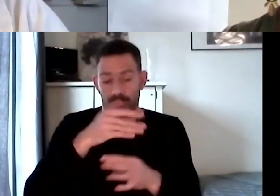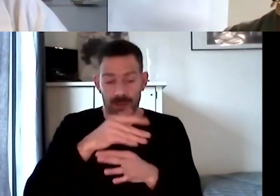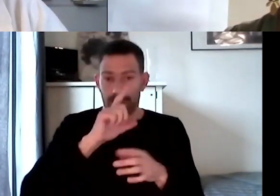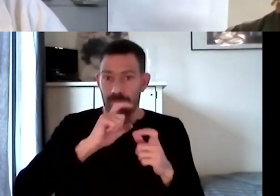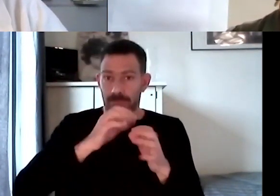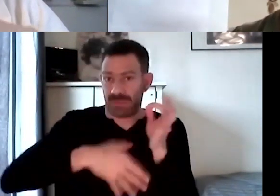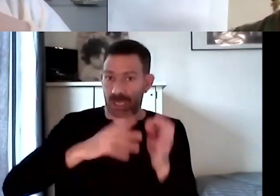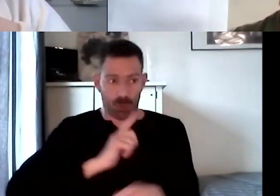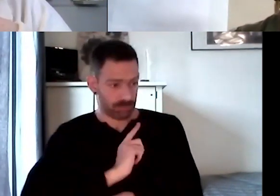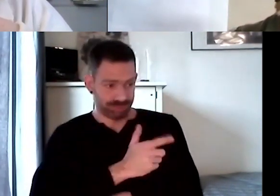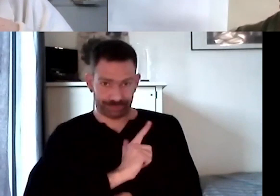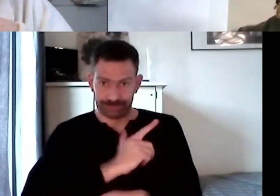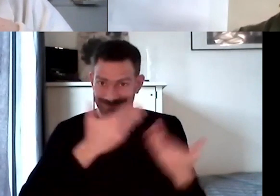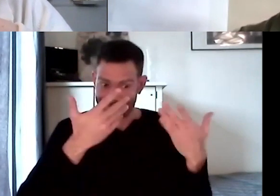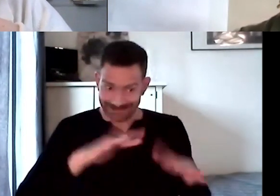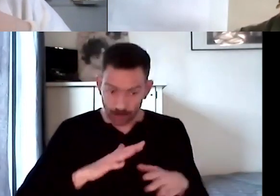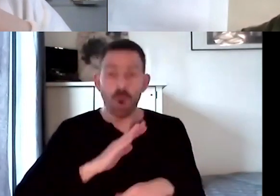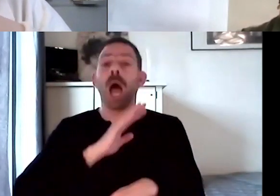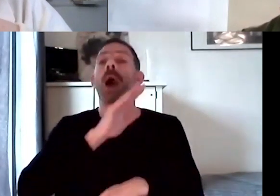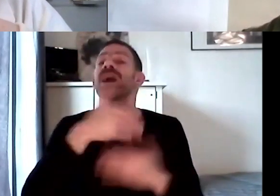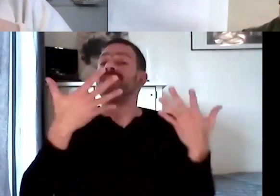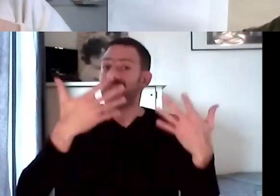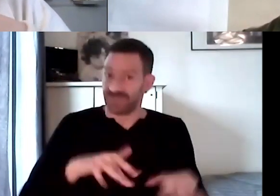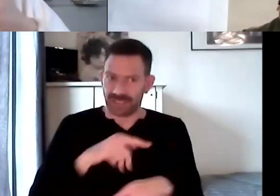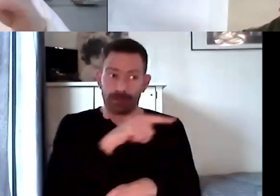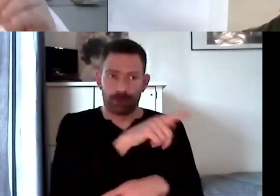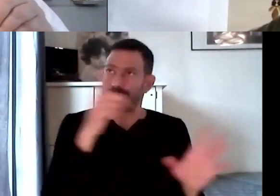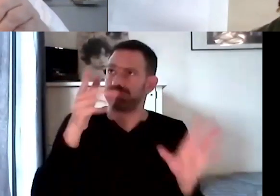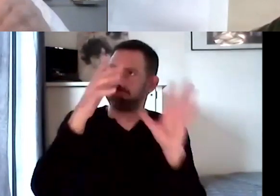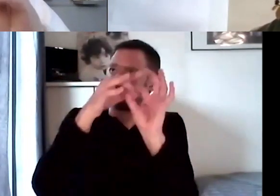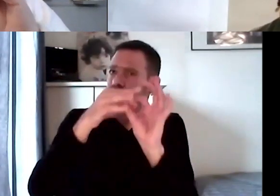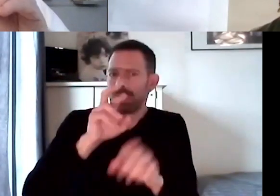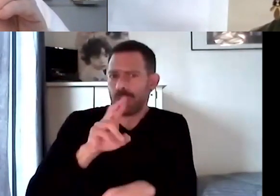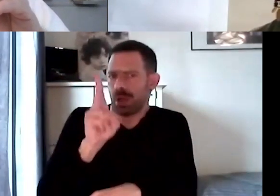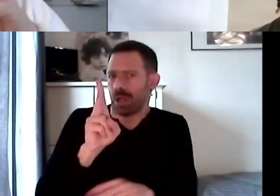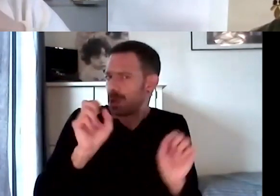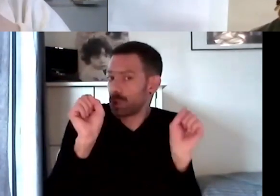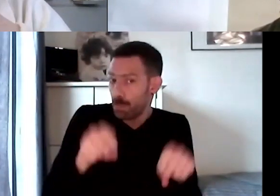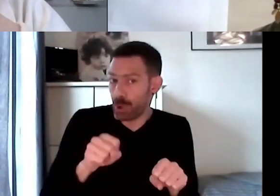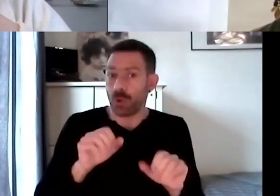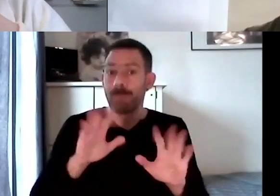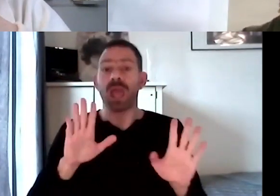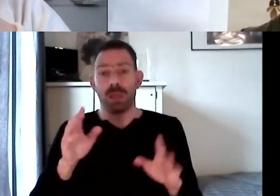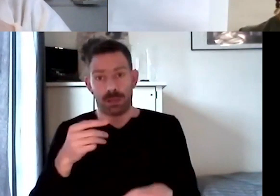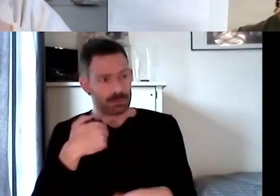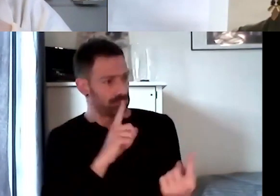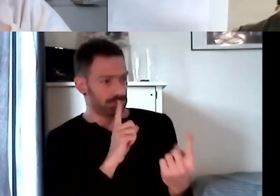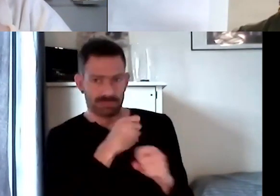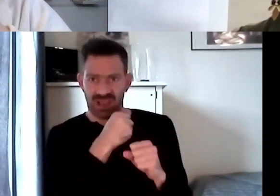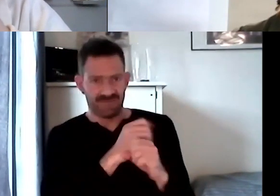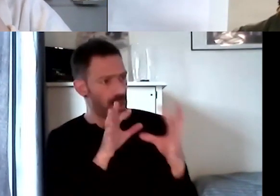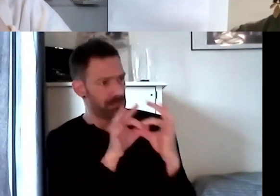nouveau poste, évidemment. Mais nous, en tant que consultants, notre interlocuteur, c'est le bénéficiaire. D'accord.